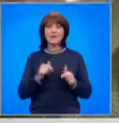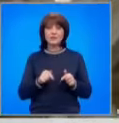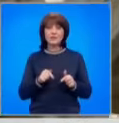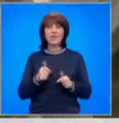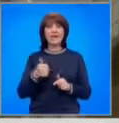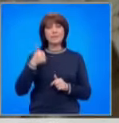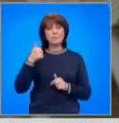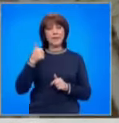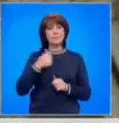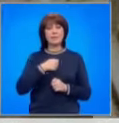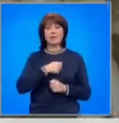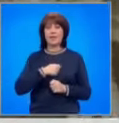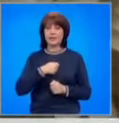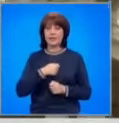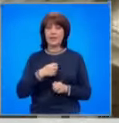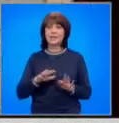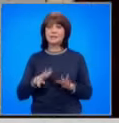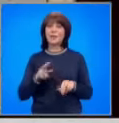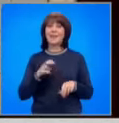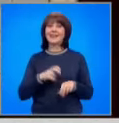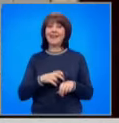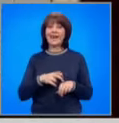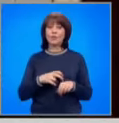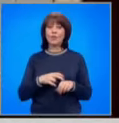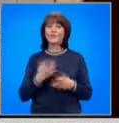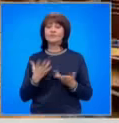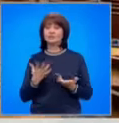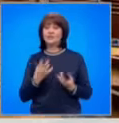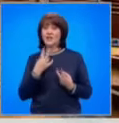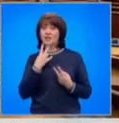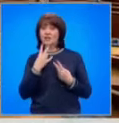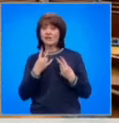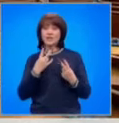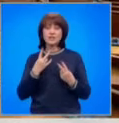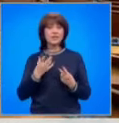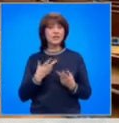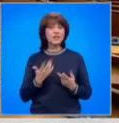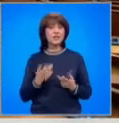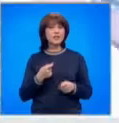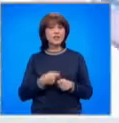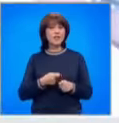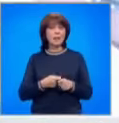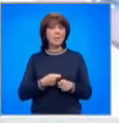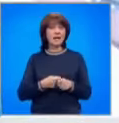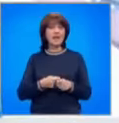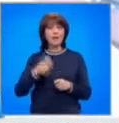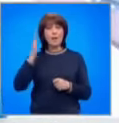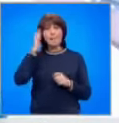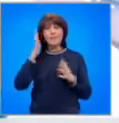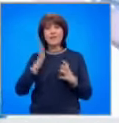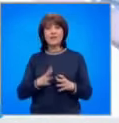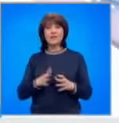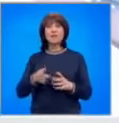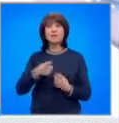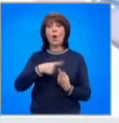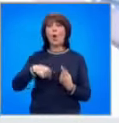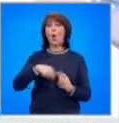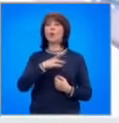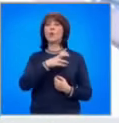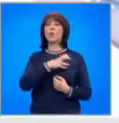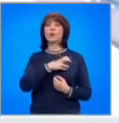се. Според Денков постепенно се заформя мнозинство и той вижда готовност за формиране на правителство около ГЕРБ. Ние сме казвали, че е добре